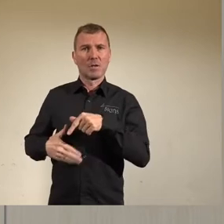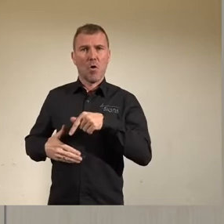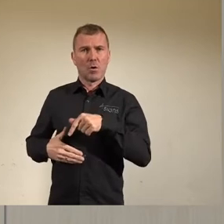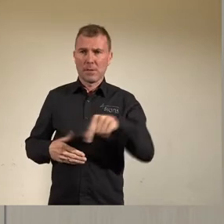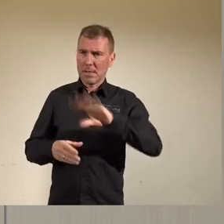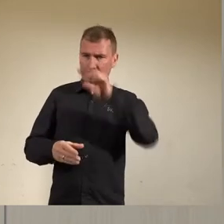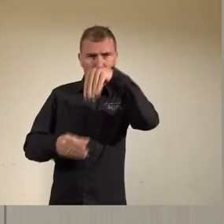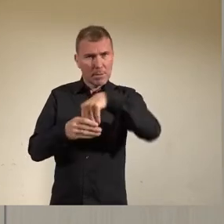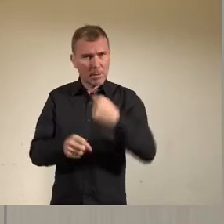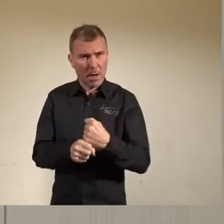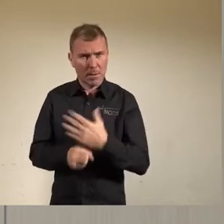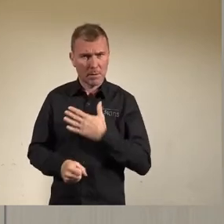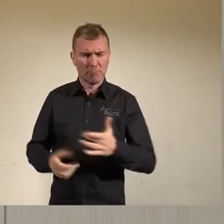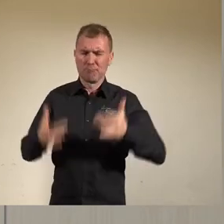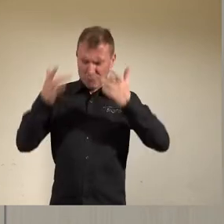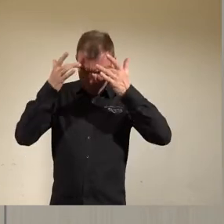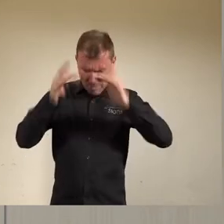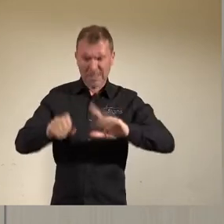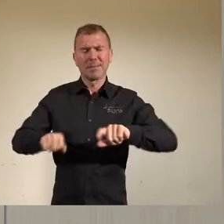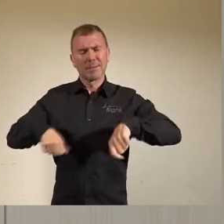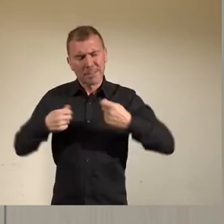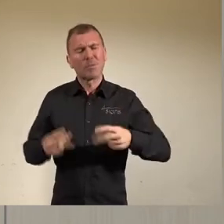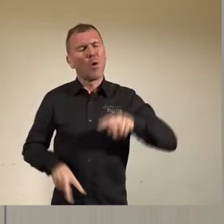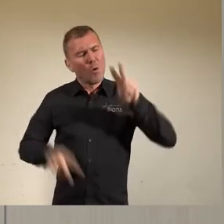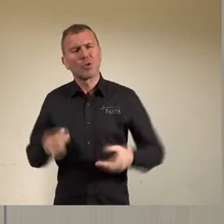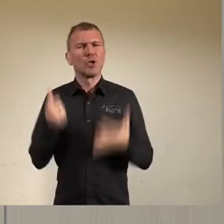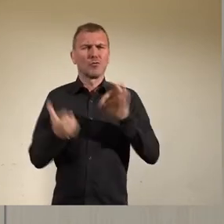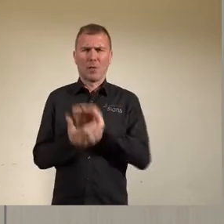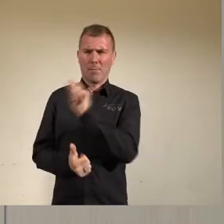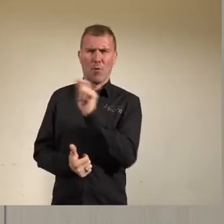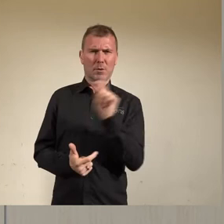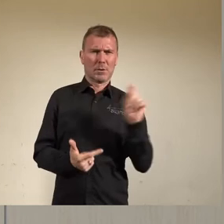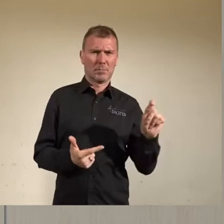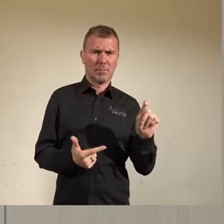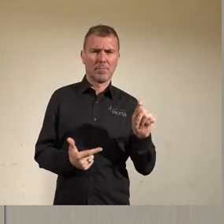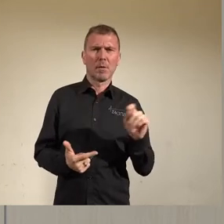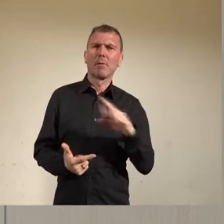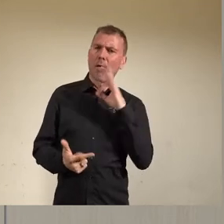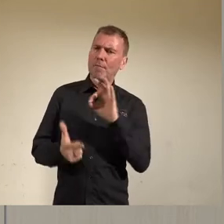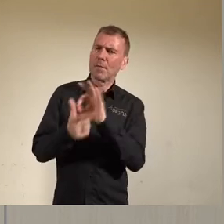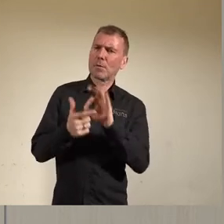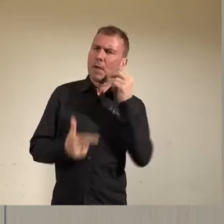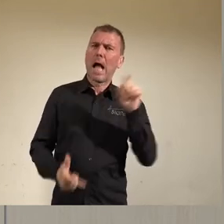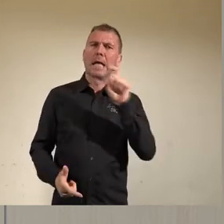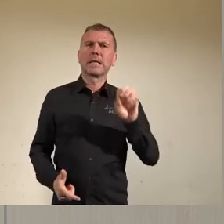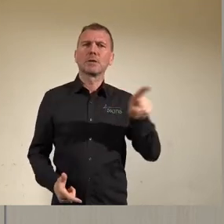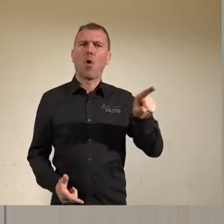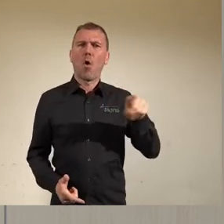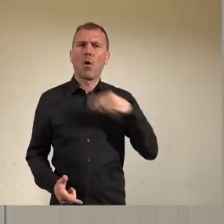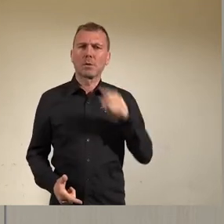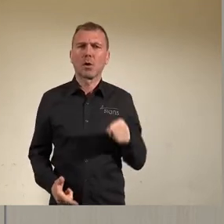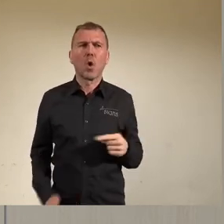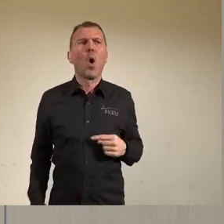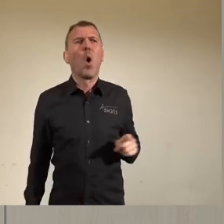haben, erkennen an, dass es sehr unterschiedliche Schwerpunkte gibt. Und ich würde viele Dinge, die gerade von Herrn Sastrow gesagt wurden, als wichtig